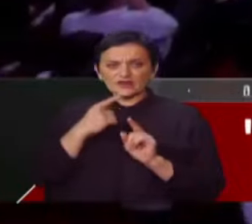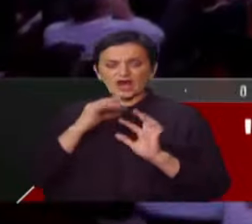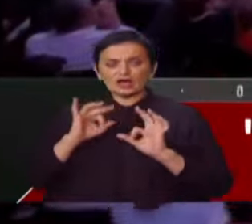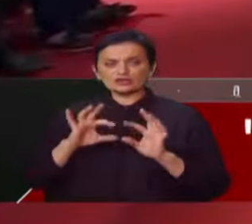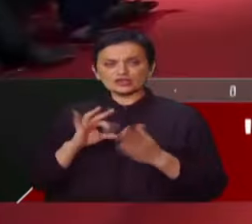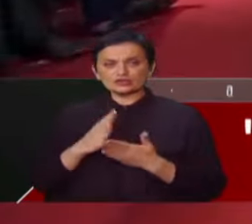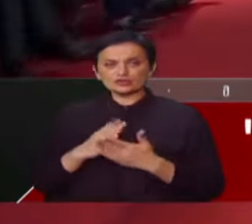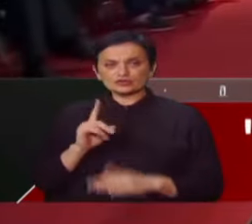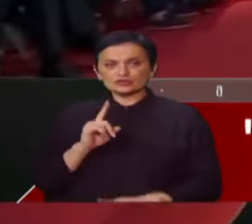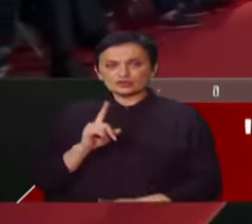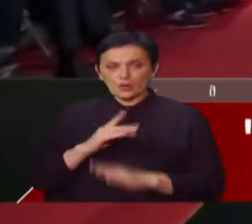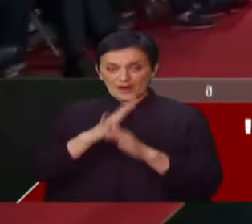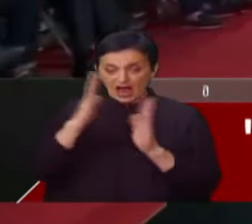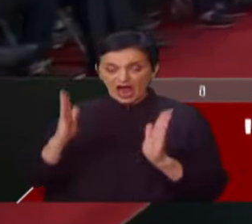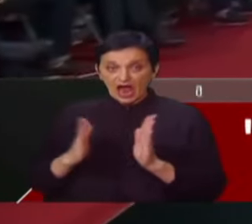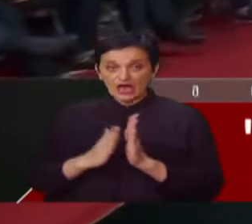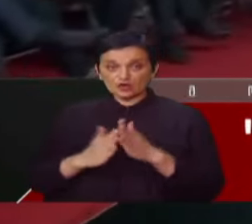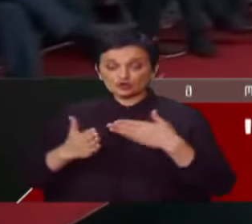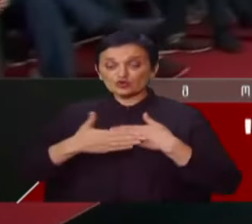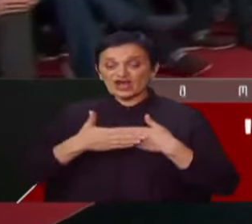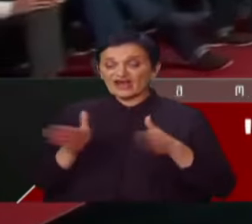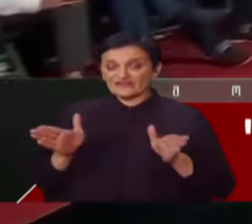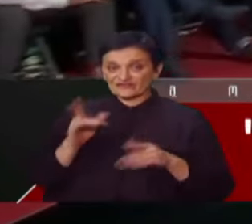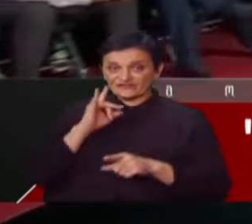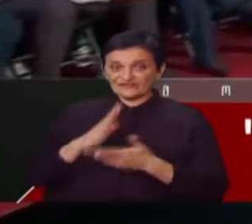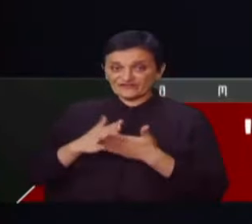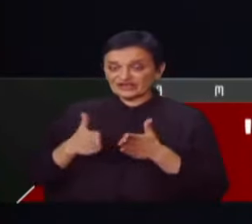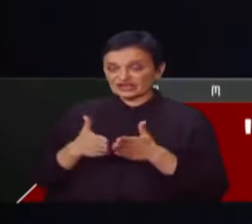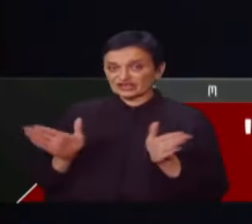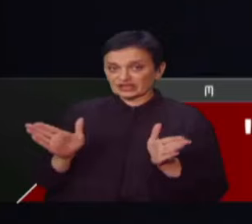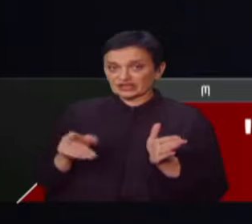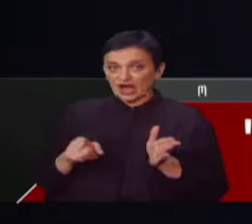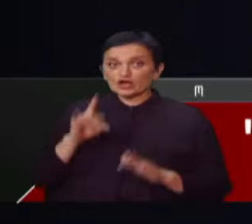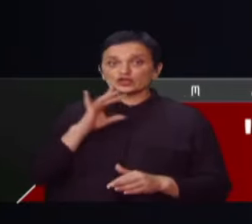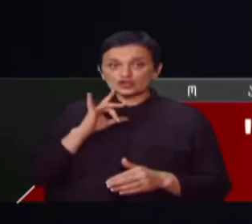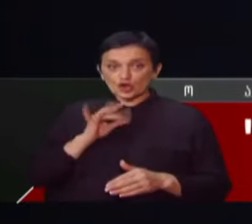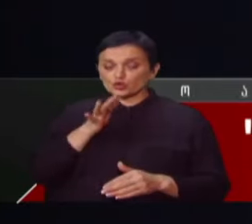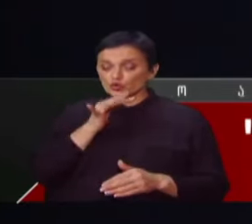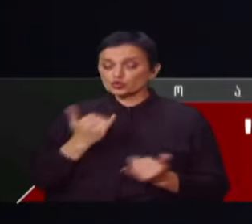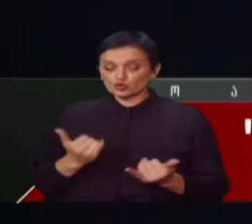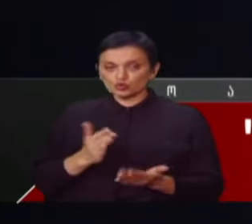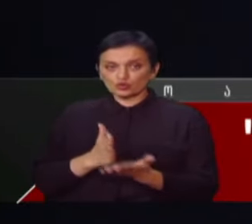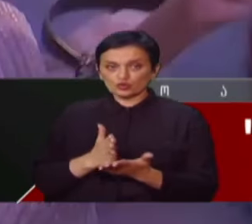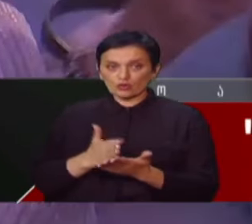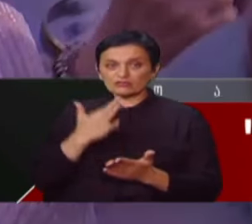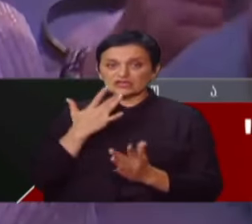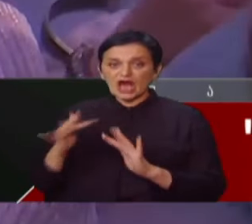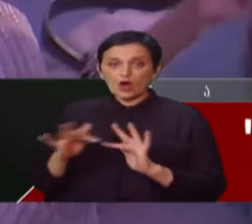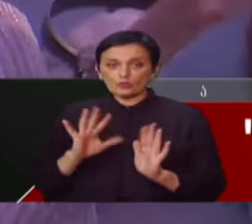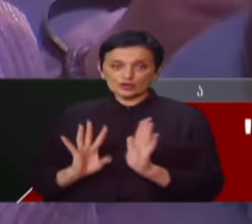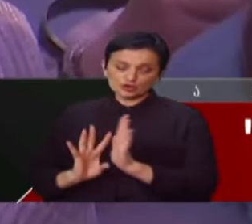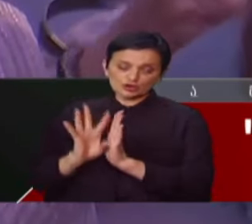აღსანიშნავია ისიც, რომ ერთიანობის კარს ჯერ კიდევ ღიად ტოვებენ და ამბობენ, რომ ჯერ კიდევ დროა იმისთვის, რომ ნაციონალურ